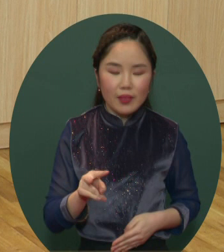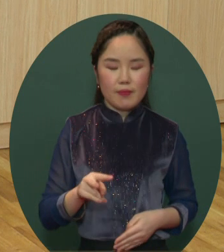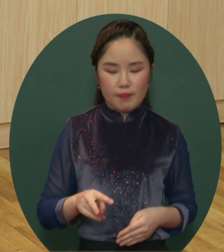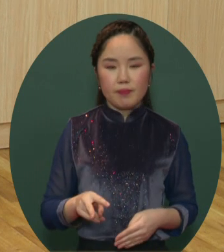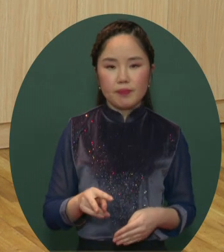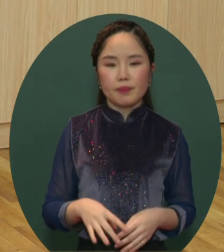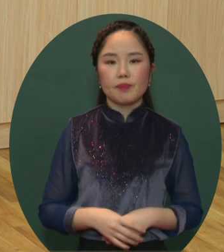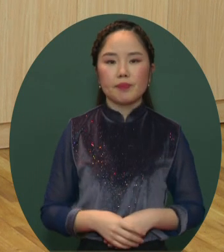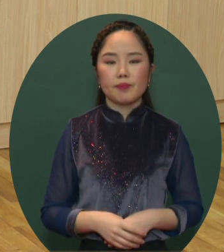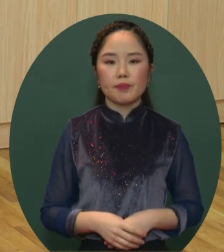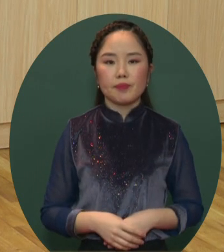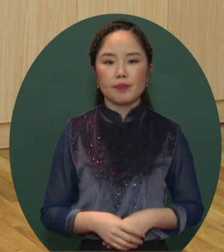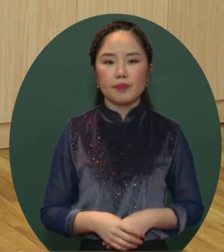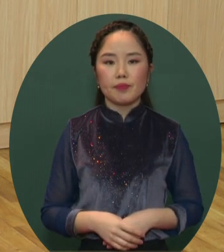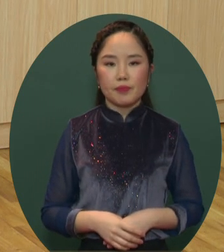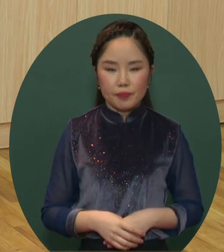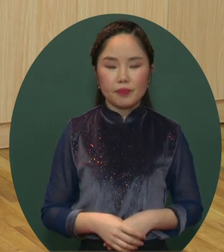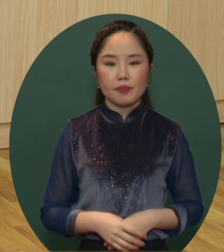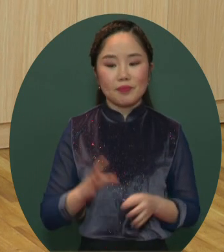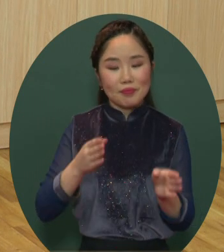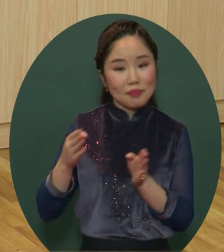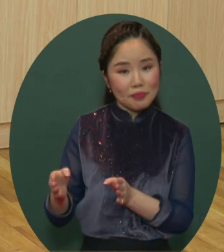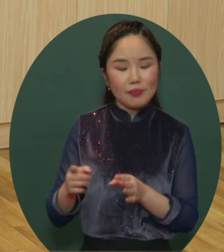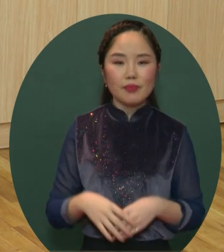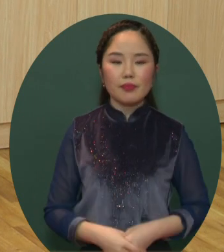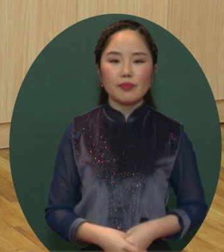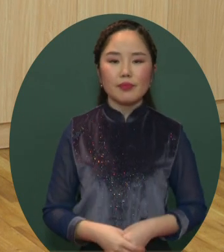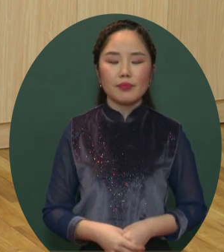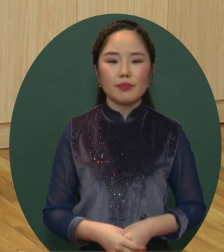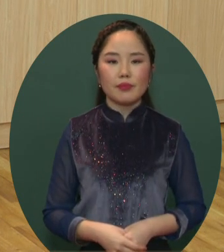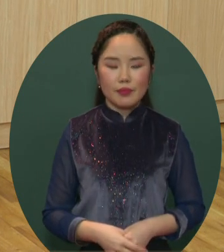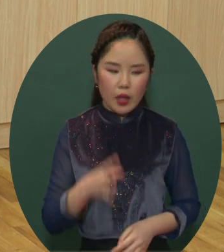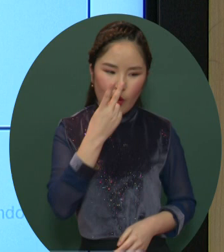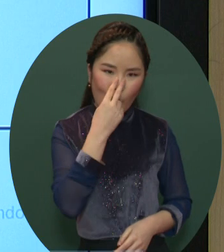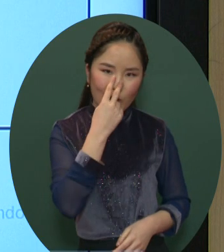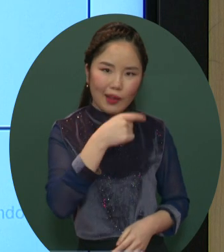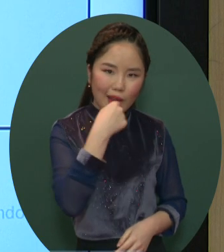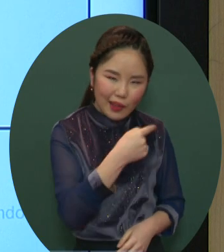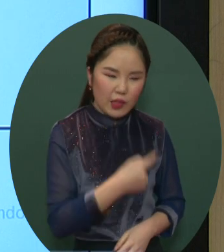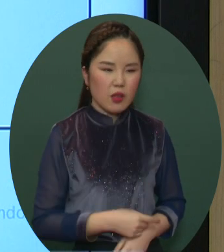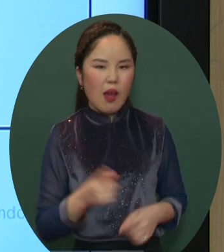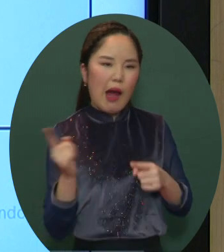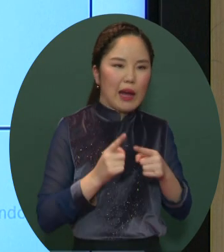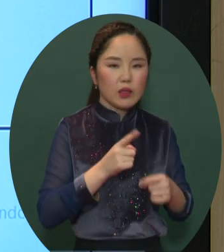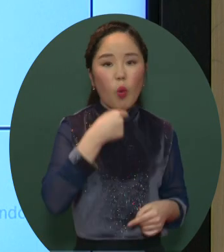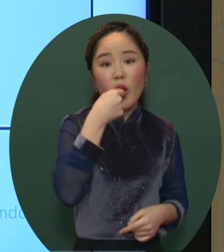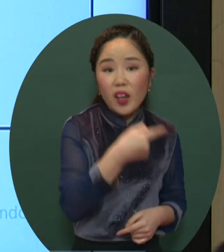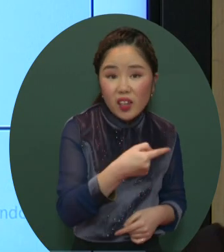байна. За, тэгвэл дараагийнх нь худал хэлэх, ширүүн үг хэлэх,